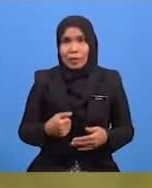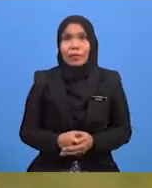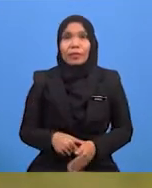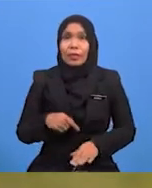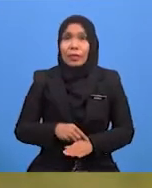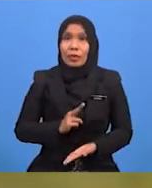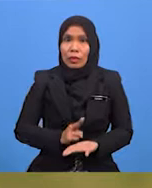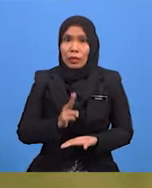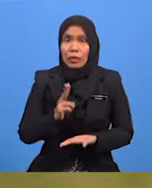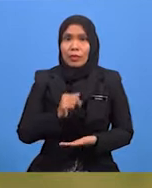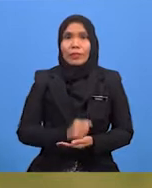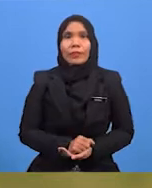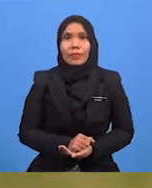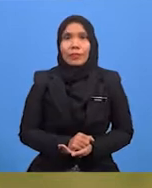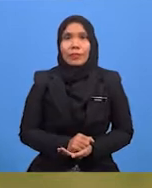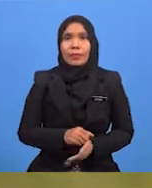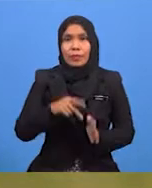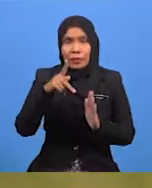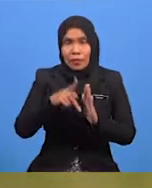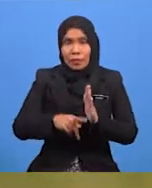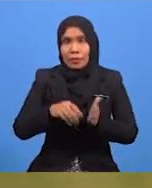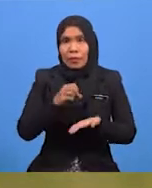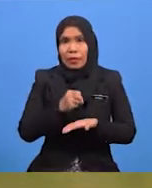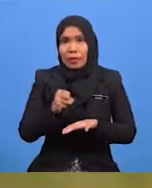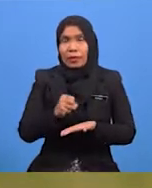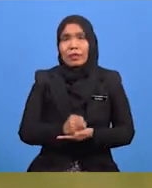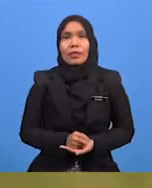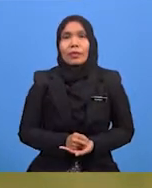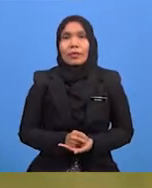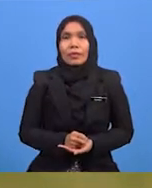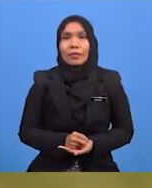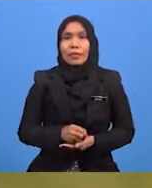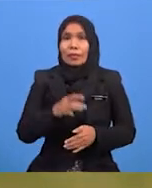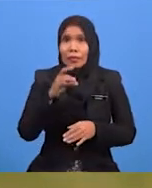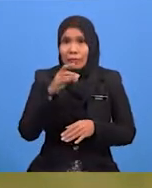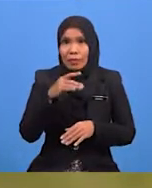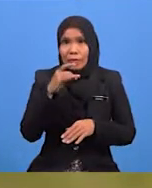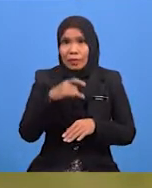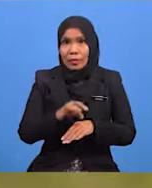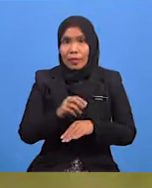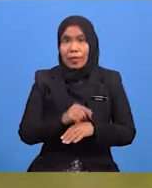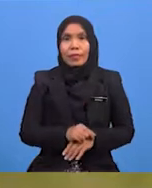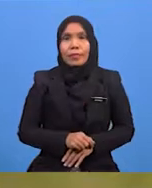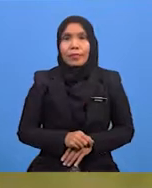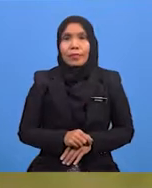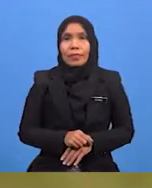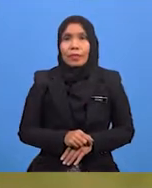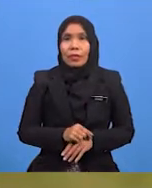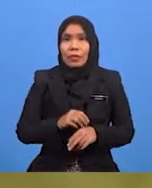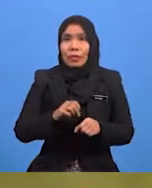Penyajak berpesan agar anaknya itu tidak membenarkan unsur